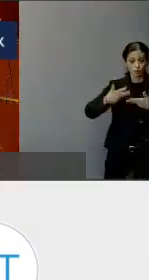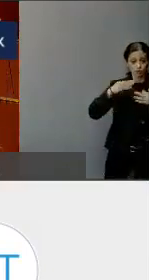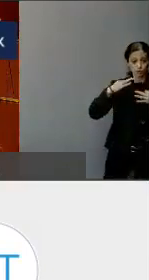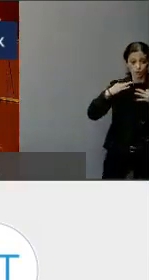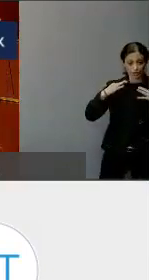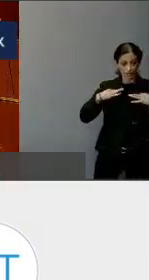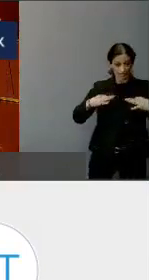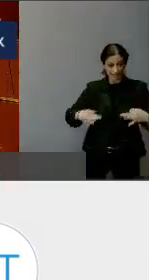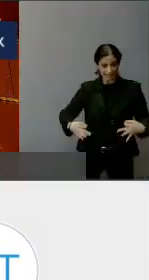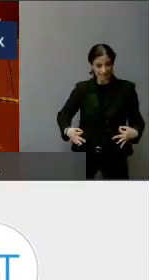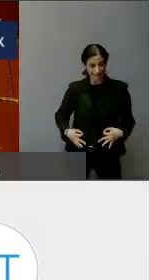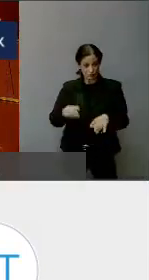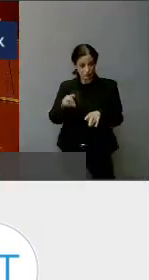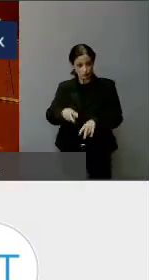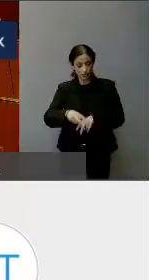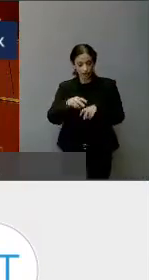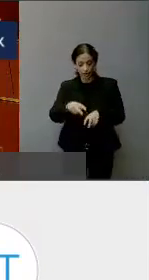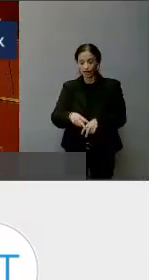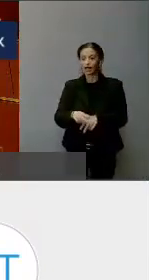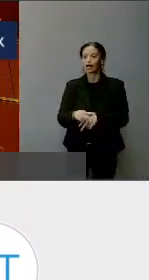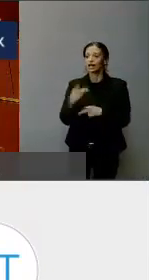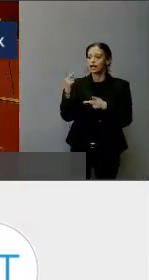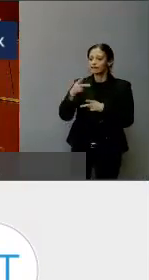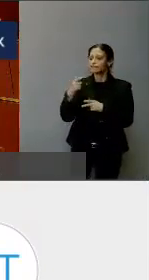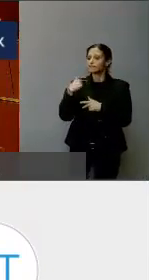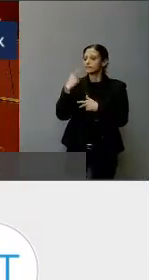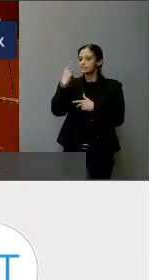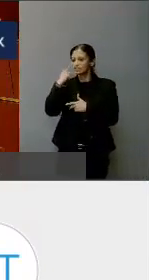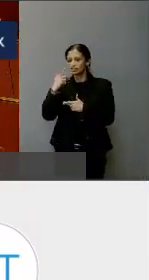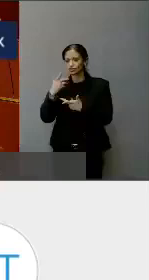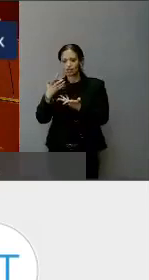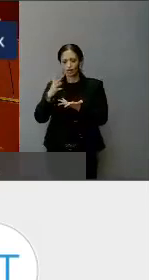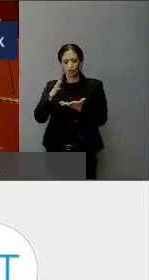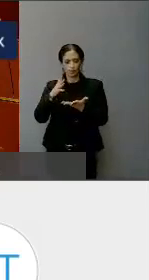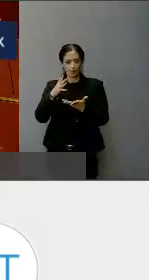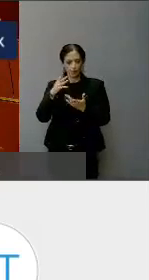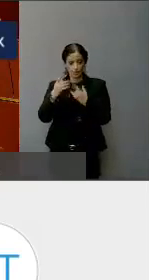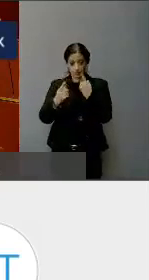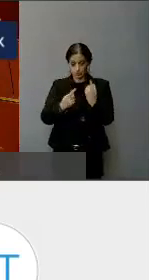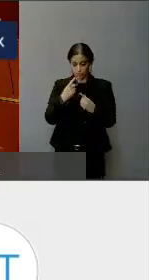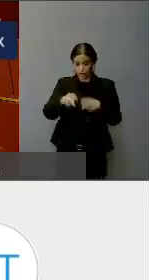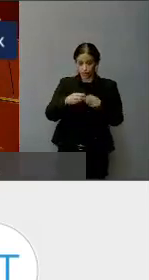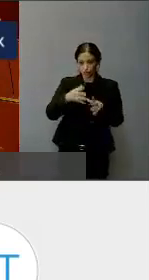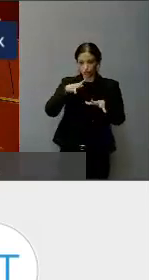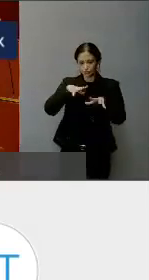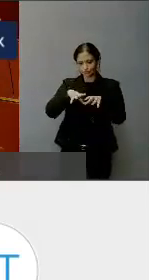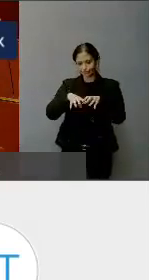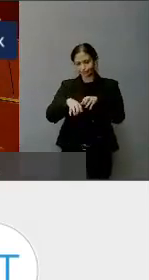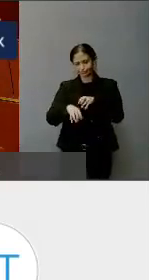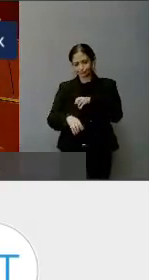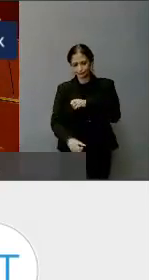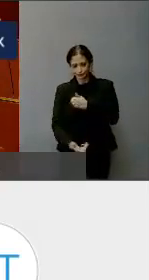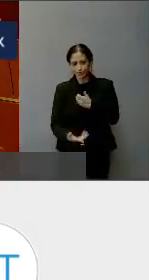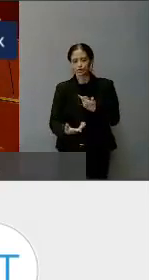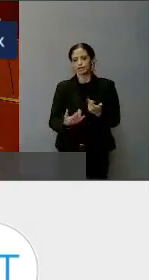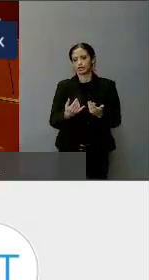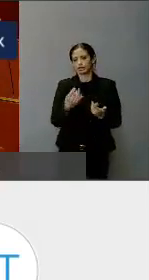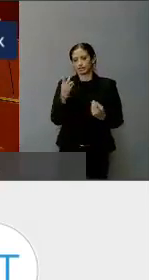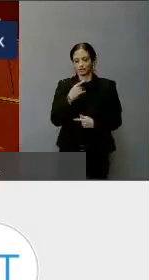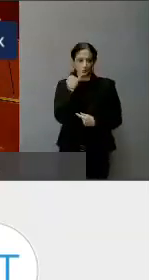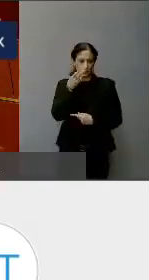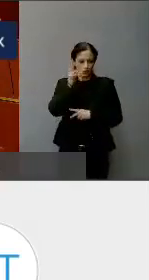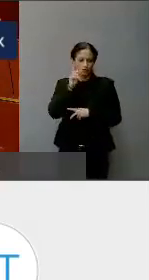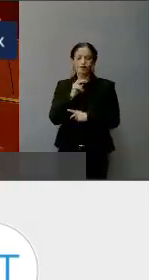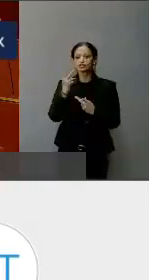decadimento e dell'agricoltura la tesi ma anche per ragioni probabilmente di costi perché è molto più facile e coltivare in pianura padana